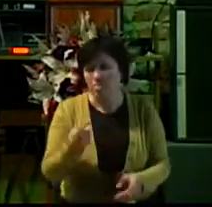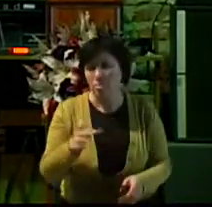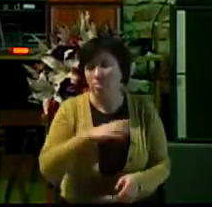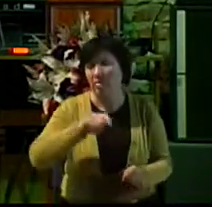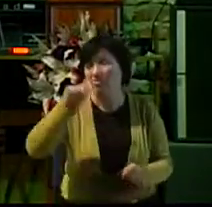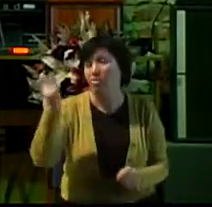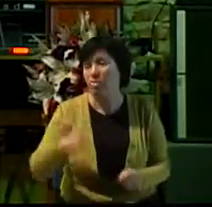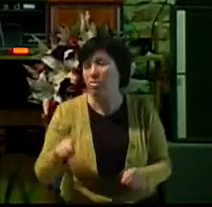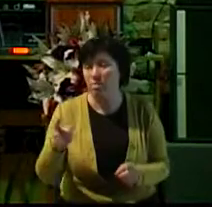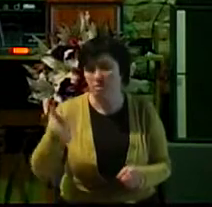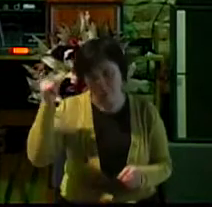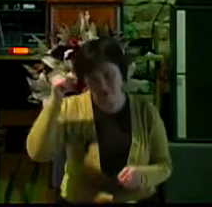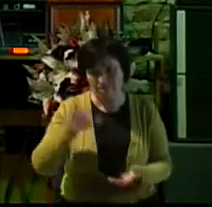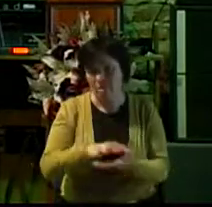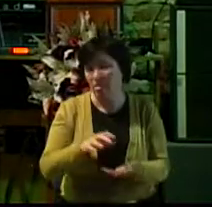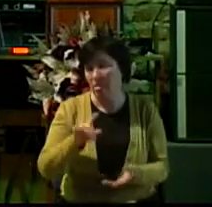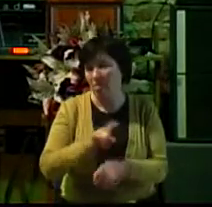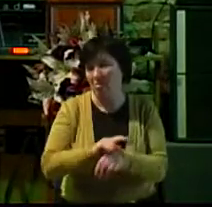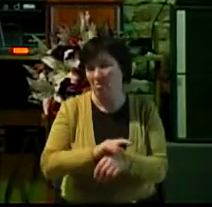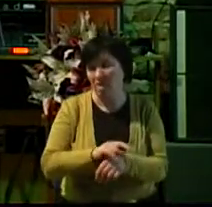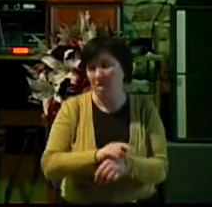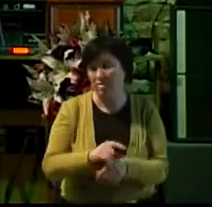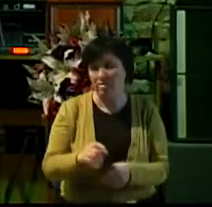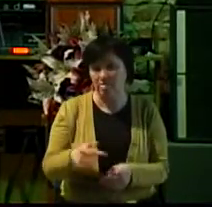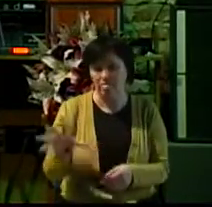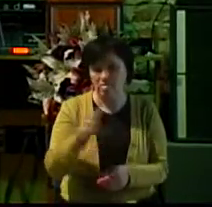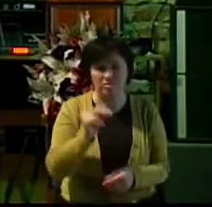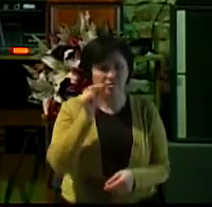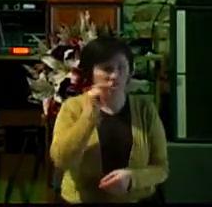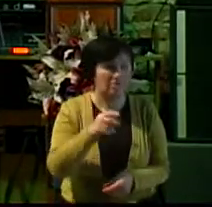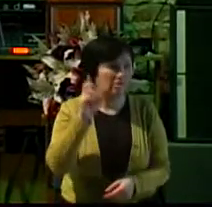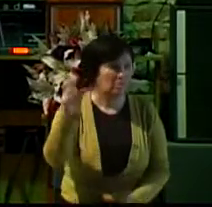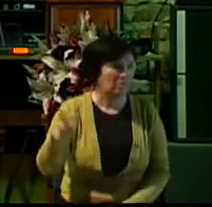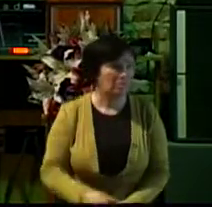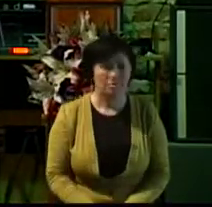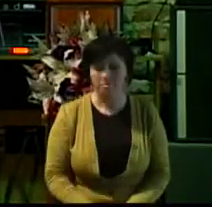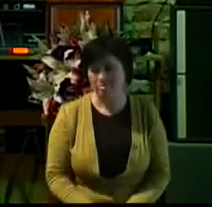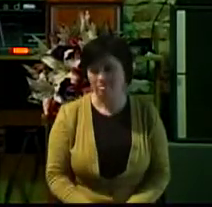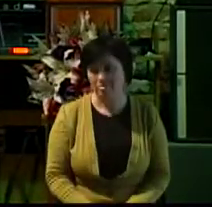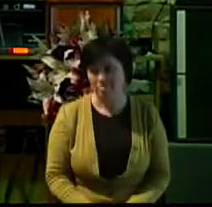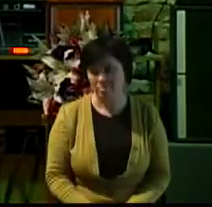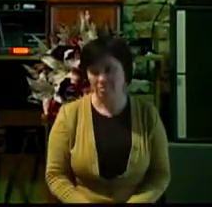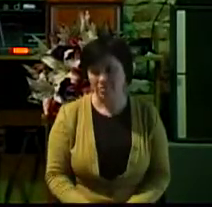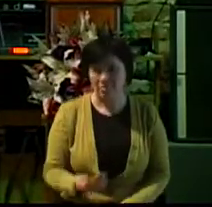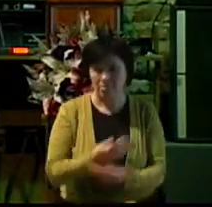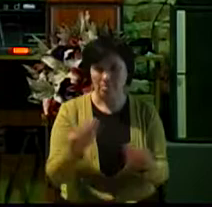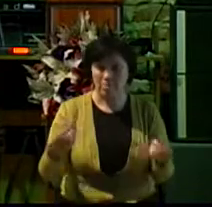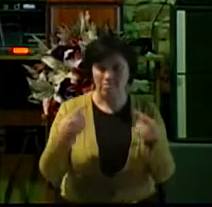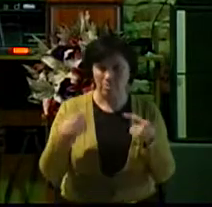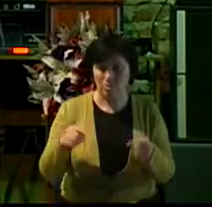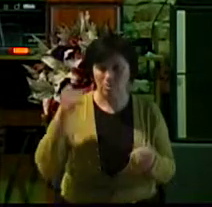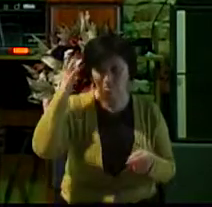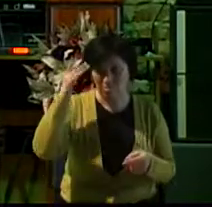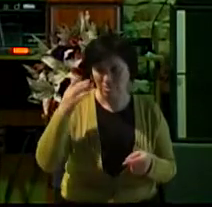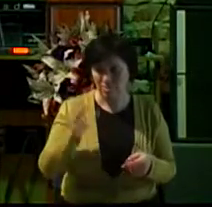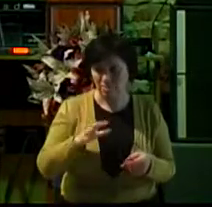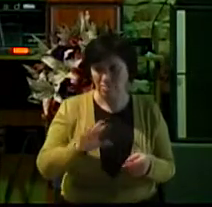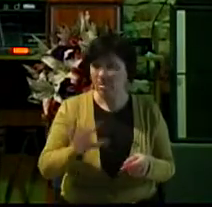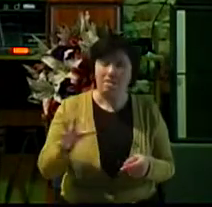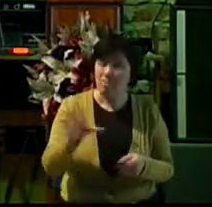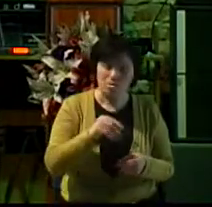видим правильного логического ответа? Но нам нужно уметь доверять Богу. Мы понимаем, что в Священном